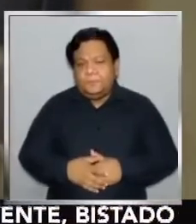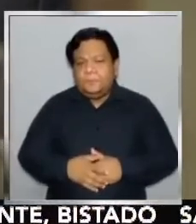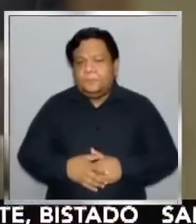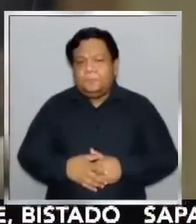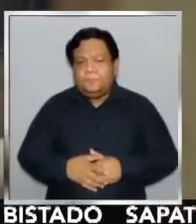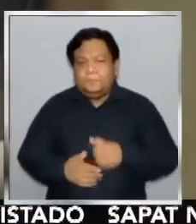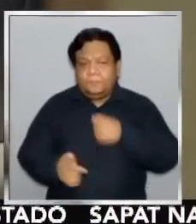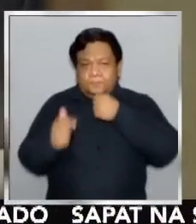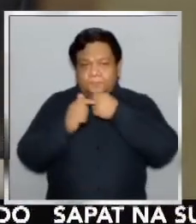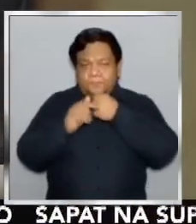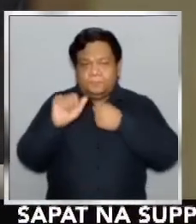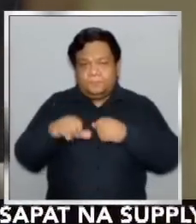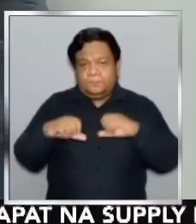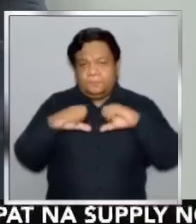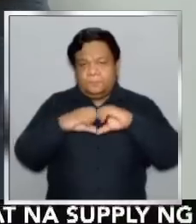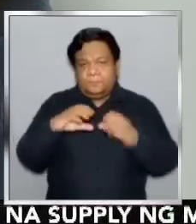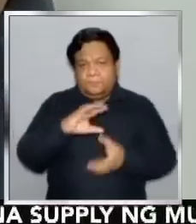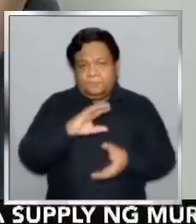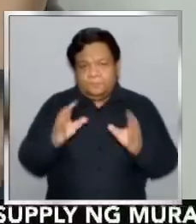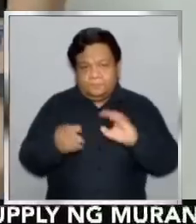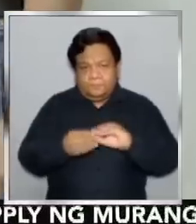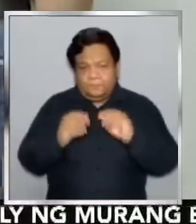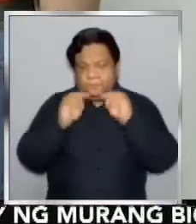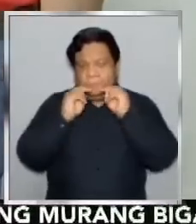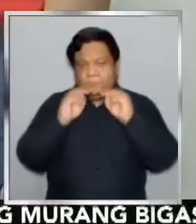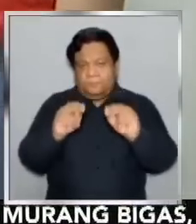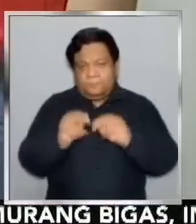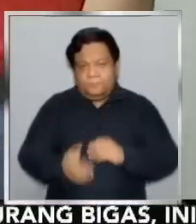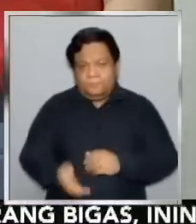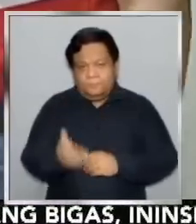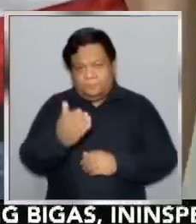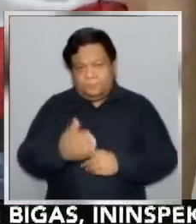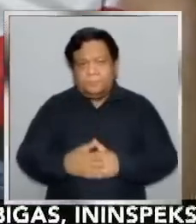sa GMA Integrated News, John Consulta, nakatutok 24 oras.